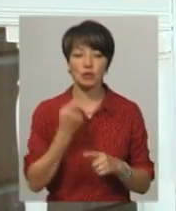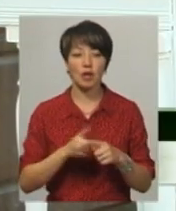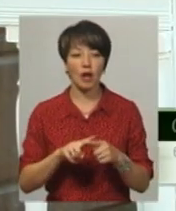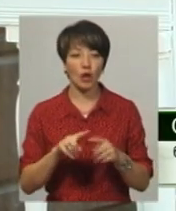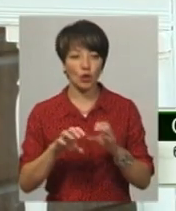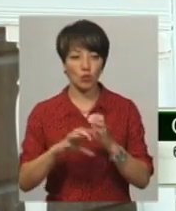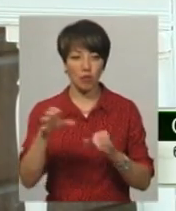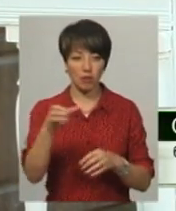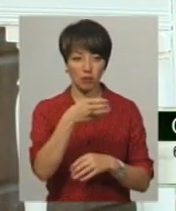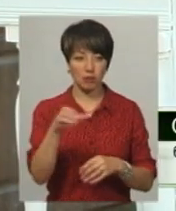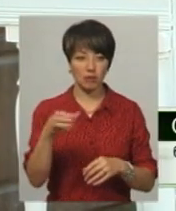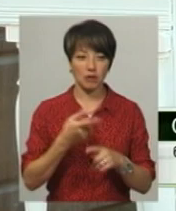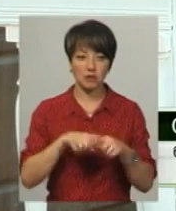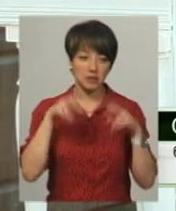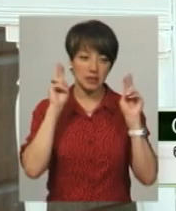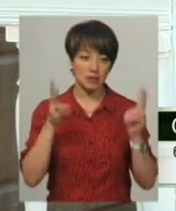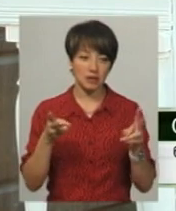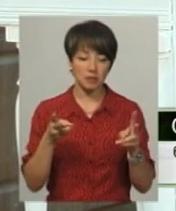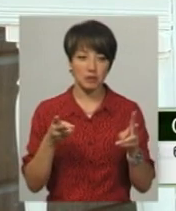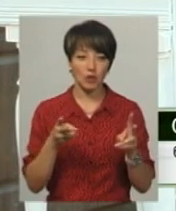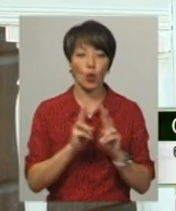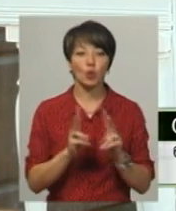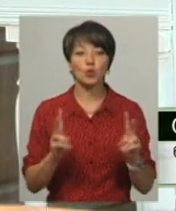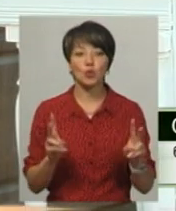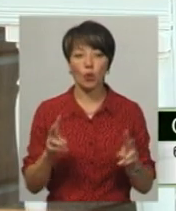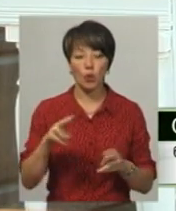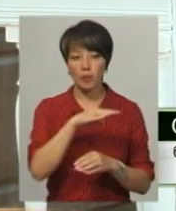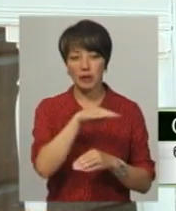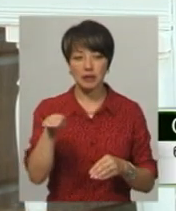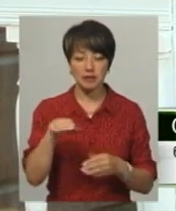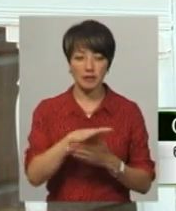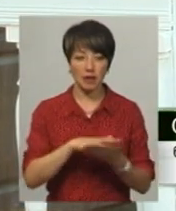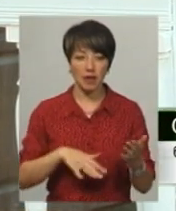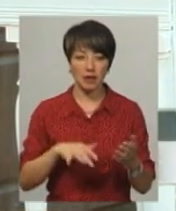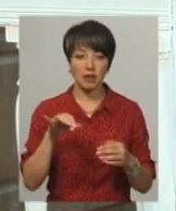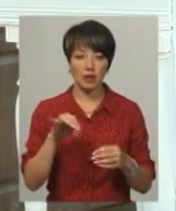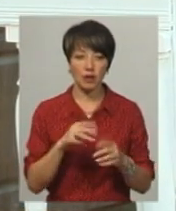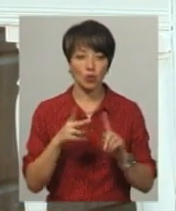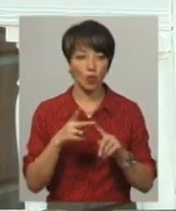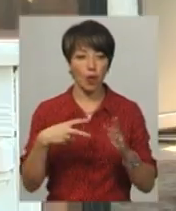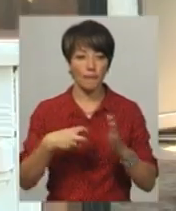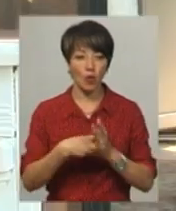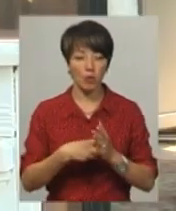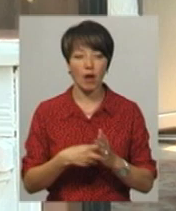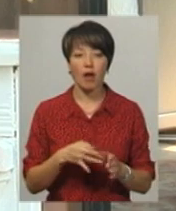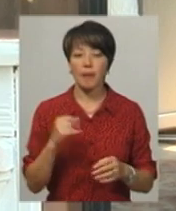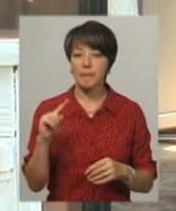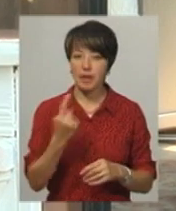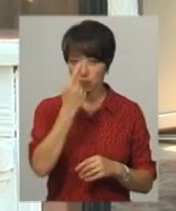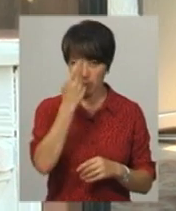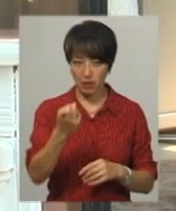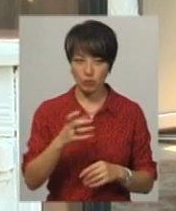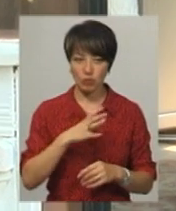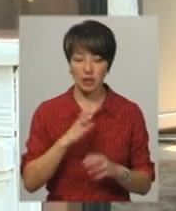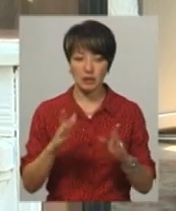труба бамбається весе? Ми кажемо, не знаємо, навіть не знаємо, хто її перерізав далі. І стоїть друга вже пломба. На перше попередження